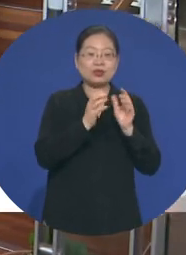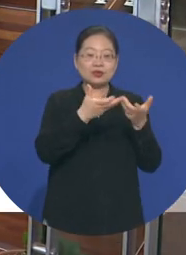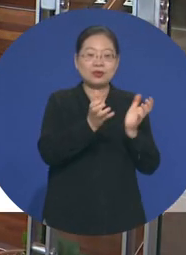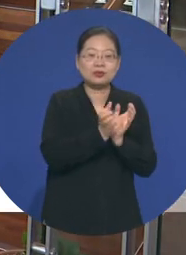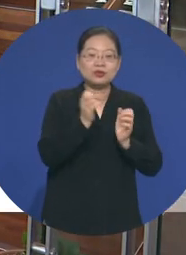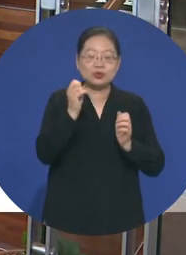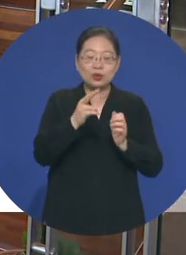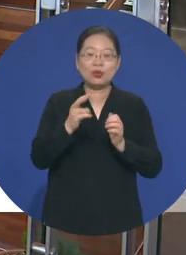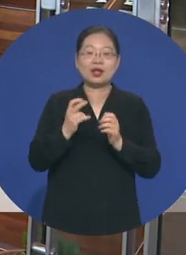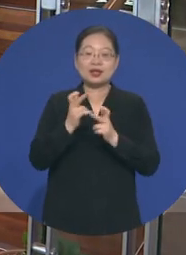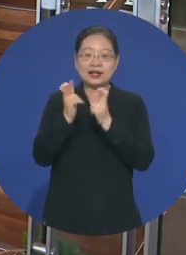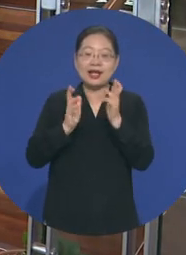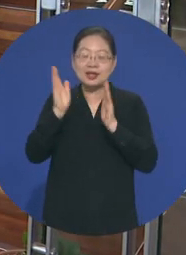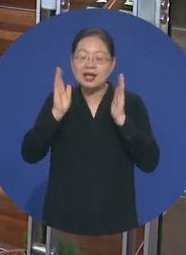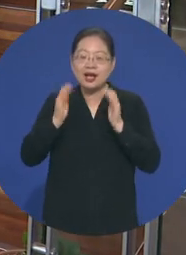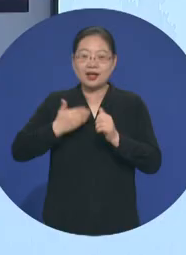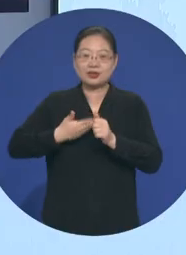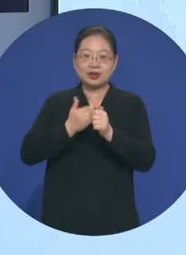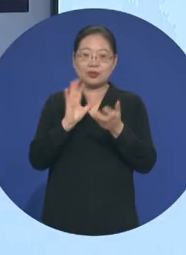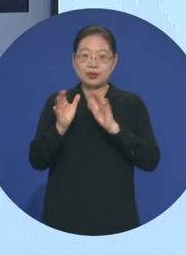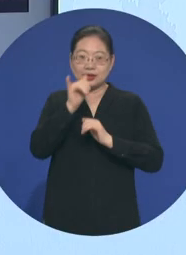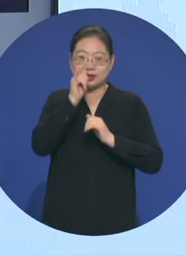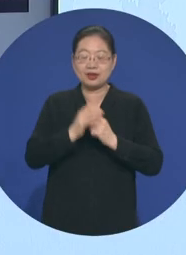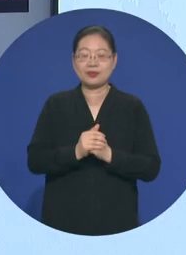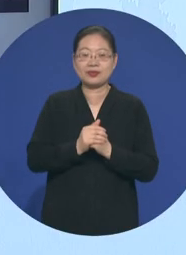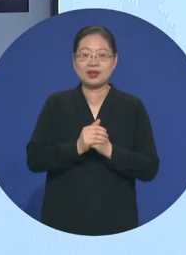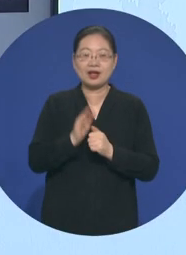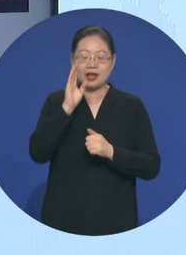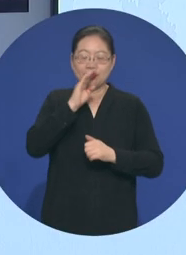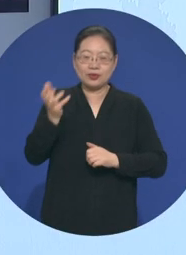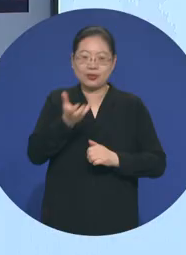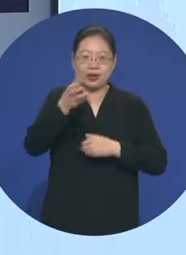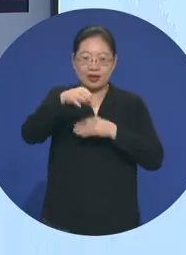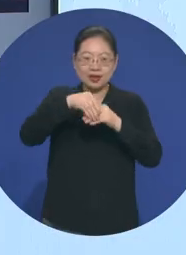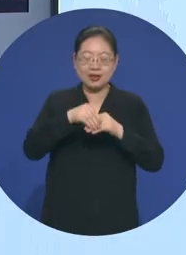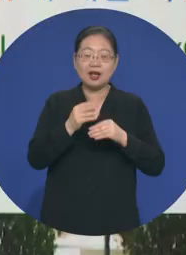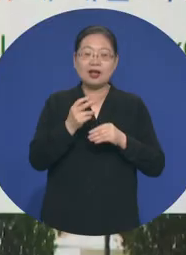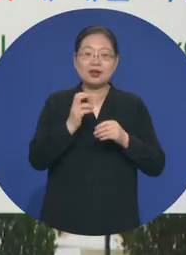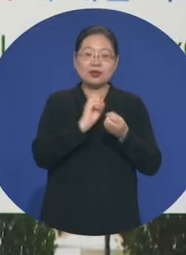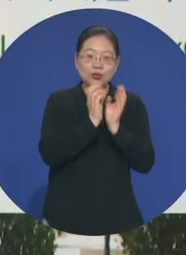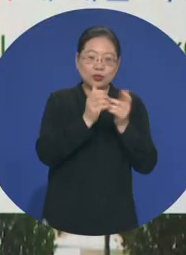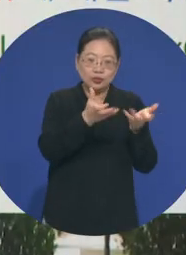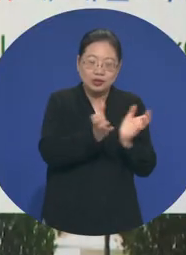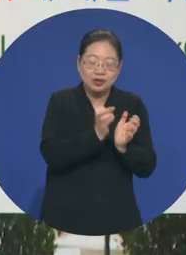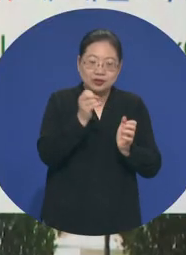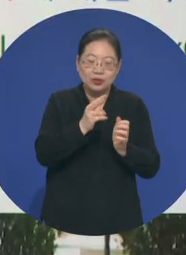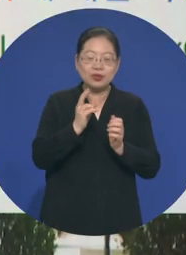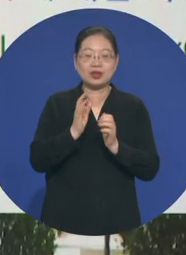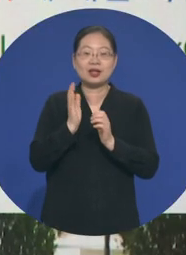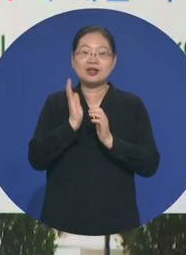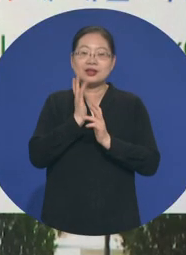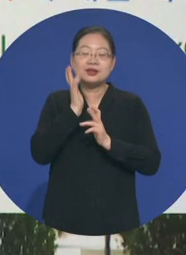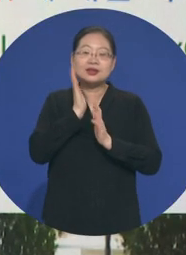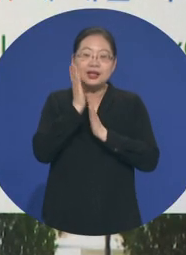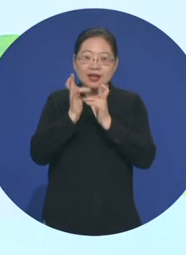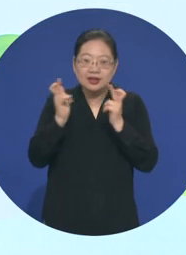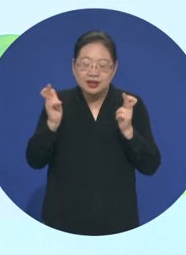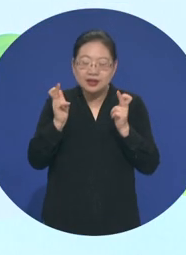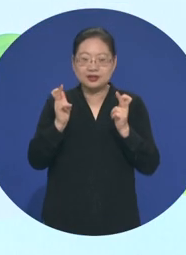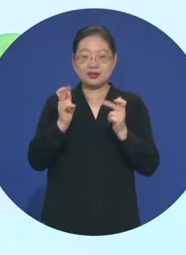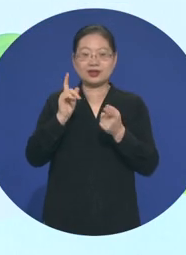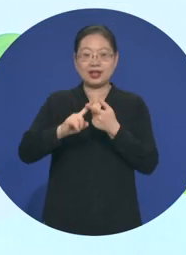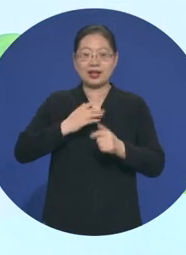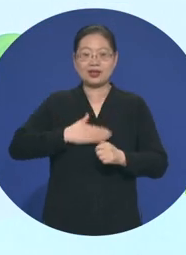중요성을 알리기 위한 컨퍼런스가 진행됐습니다. 탄소 흡수원으로서 정원과 산림의 역할을 알아보고 기후위기 시대의 대응을